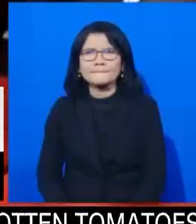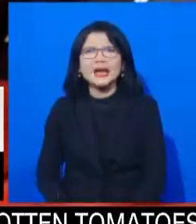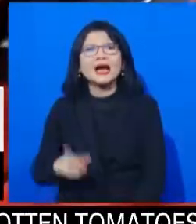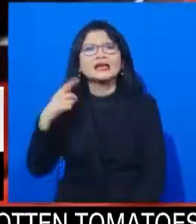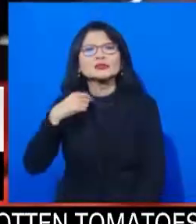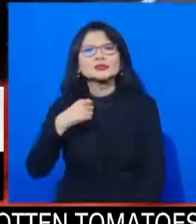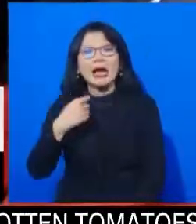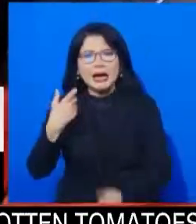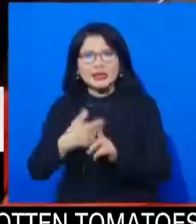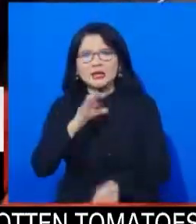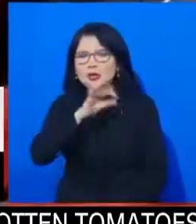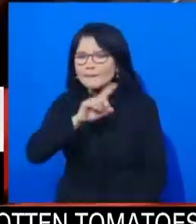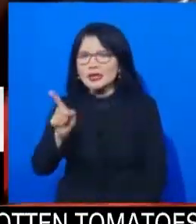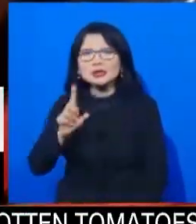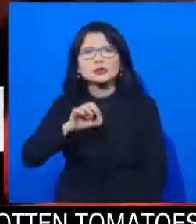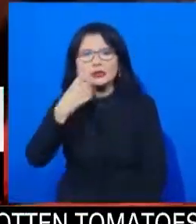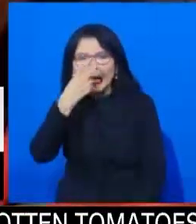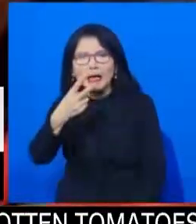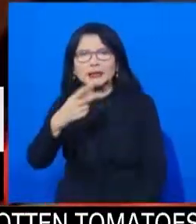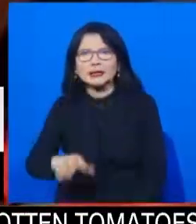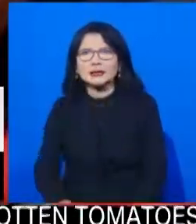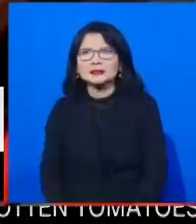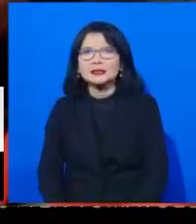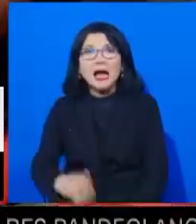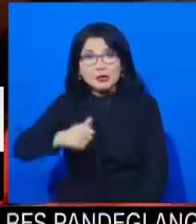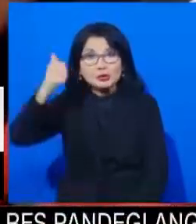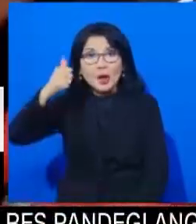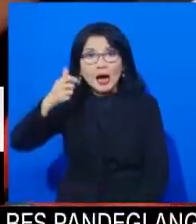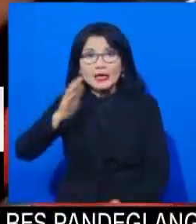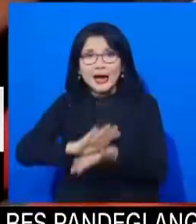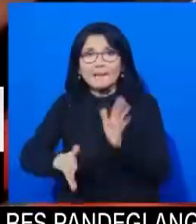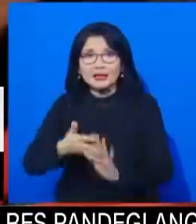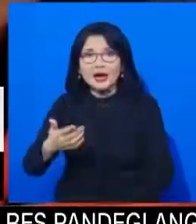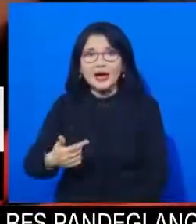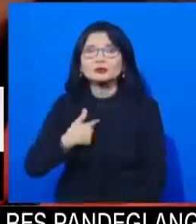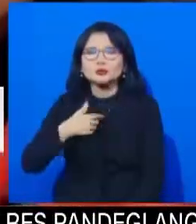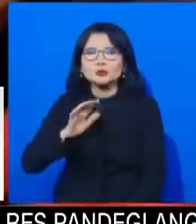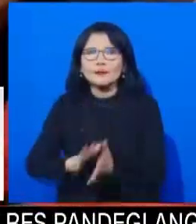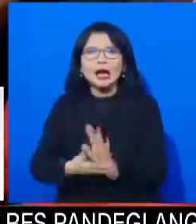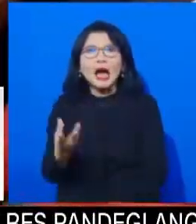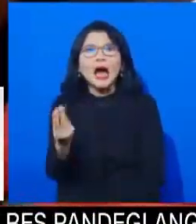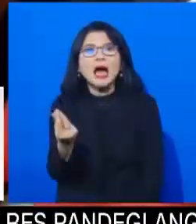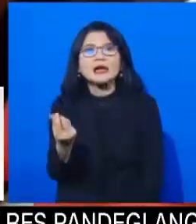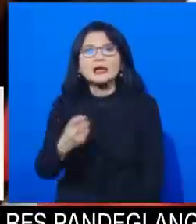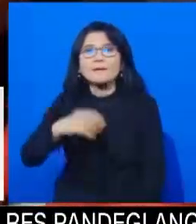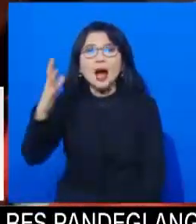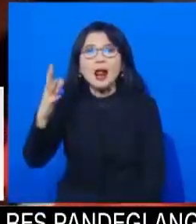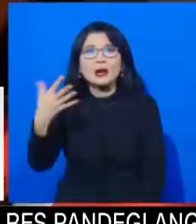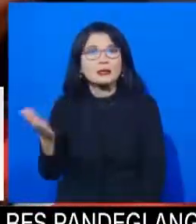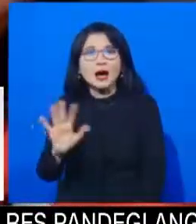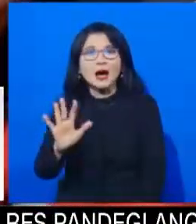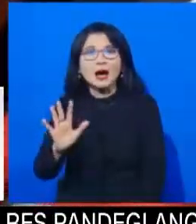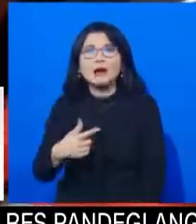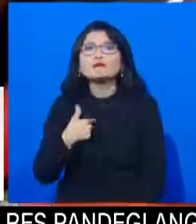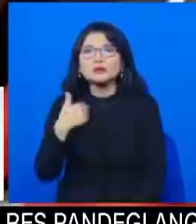Dari nol sampai ke burung juara susah. Bisa. Burung punya kan ada yang juara juga, udah pernah? Alhamdulillah. Itu harganya bisa mahal nggak kan kalau juara? Iya